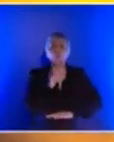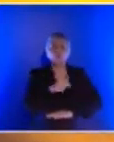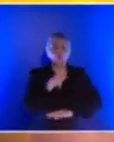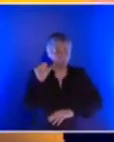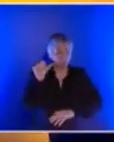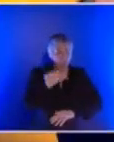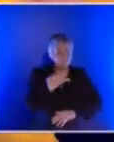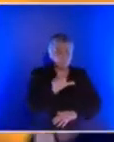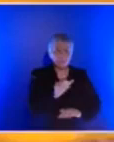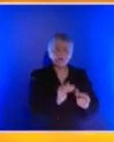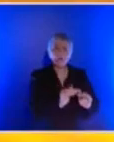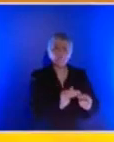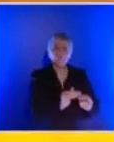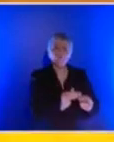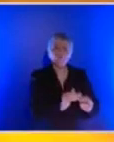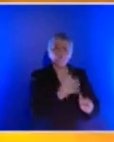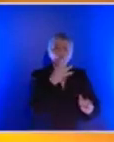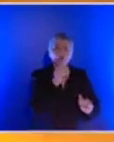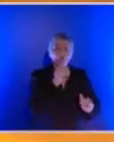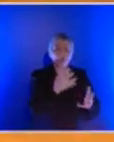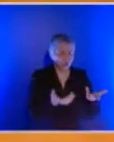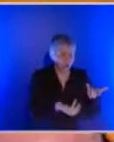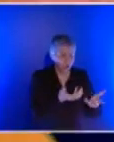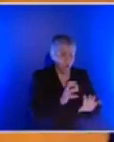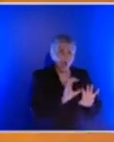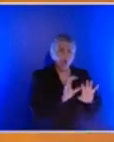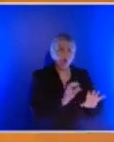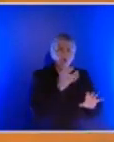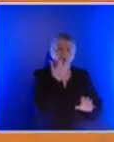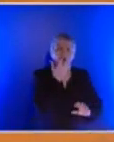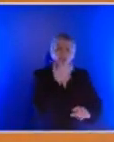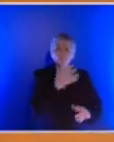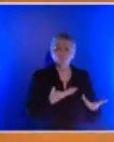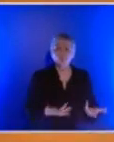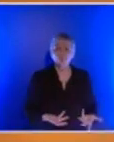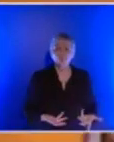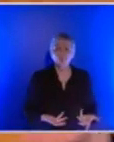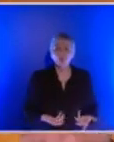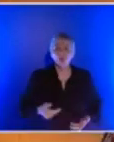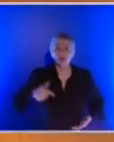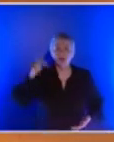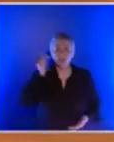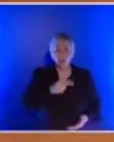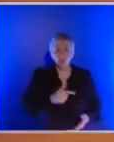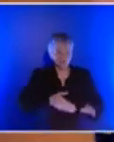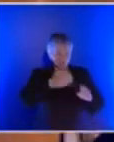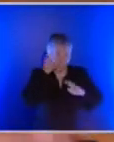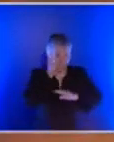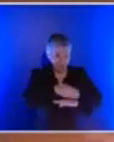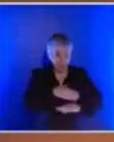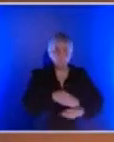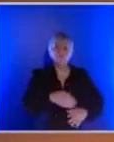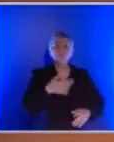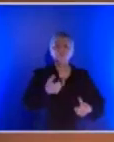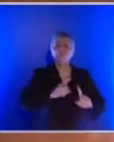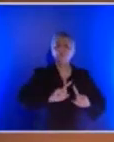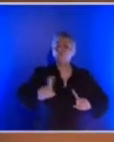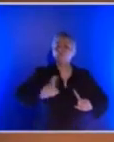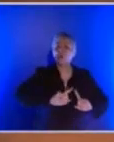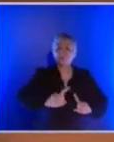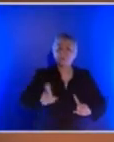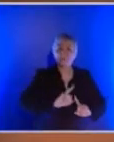φόρους χάρη της πράσινης μετάβασης. Άρα τα ίδια πράγματα που κάνουν σήμερα, θέρμανση, μετακίνηση, τα παιδιά στο